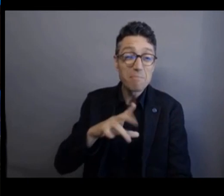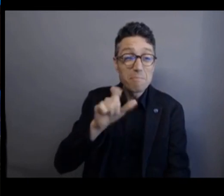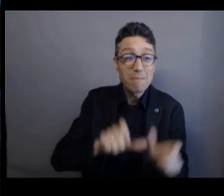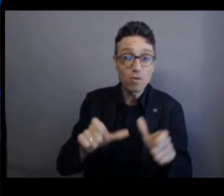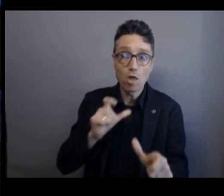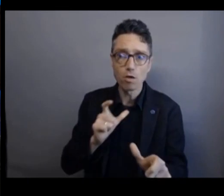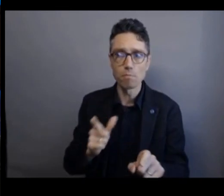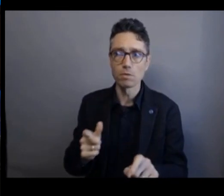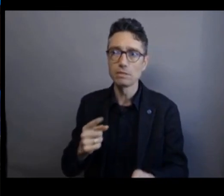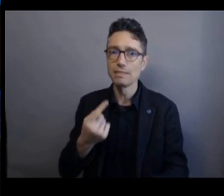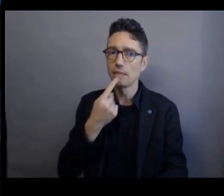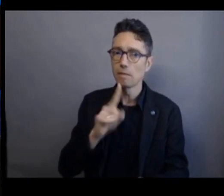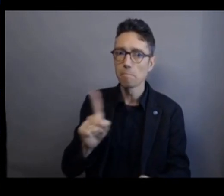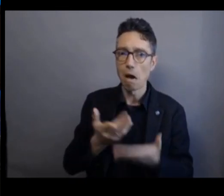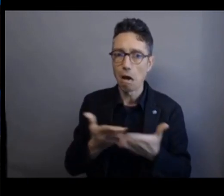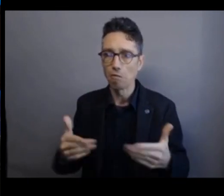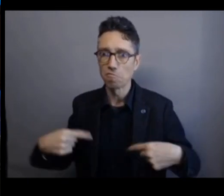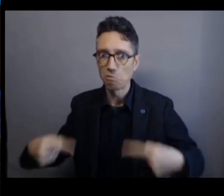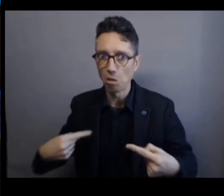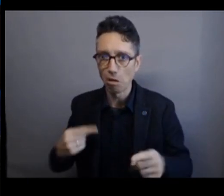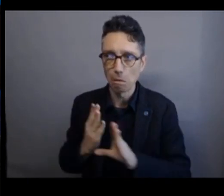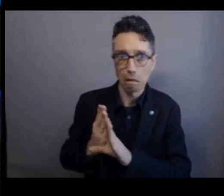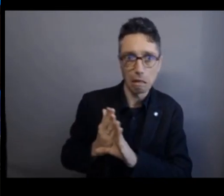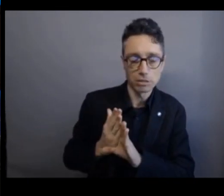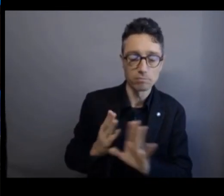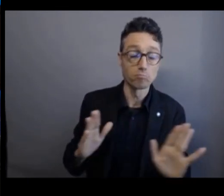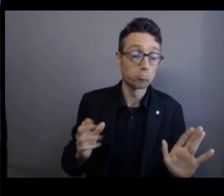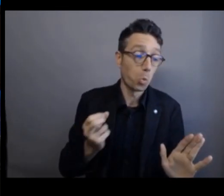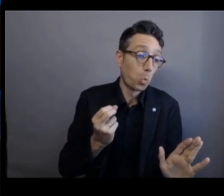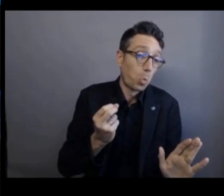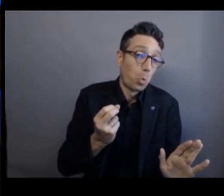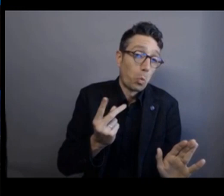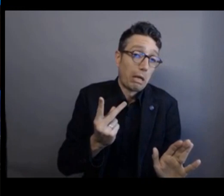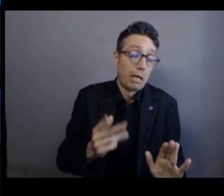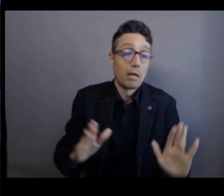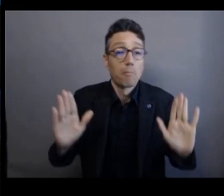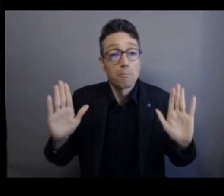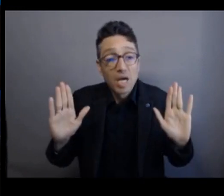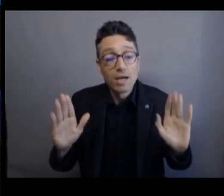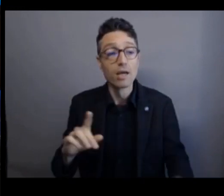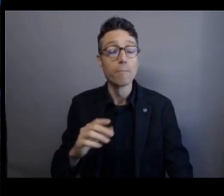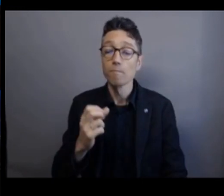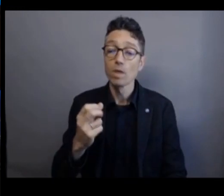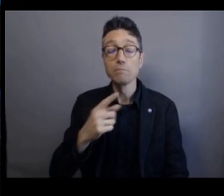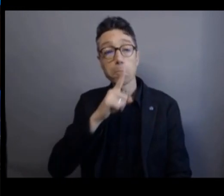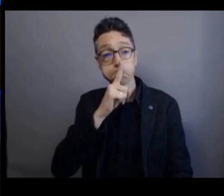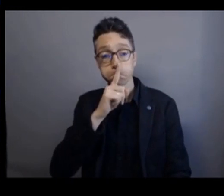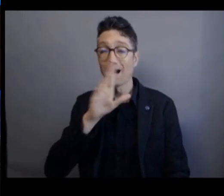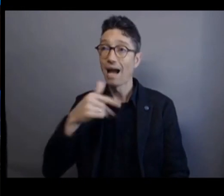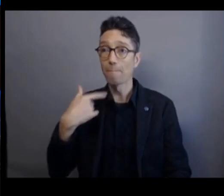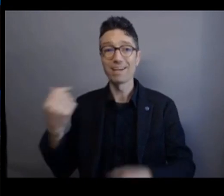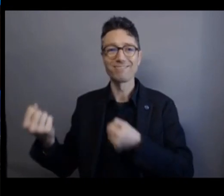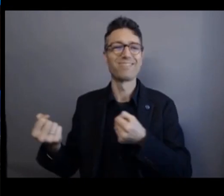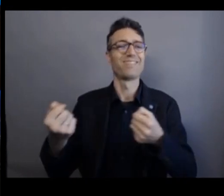dire comment ils ont la certitude que lorsque le chauffeur va arriver, il va être capable de les prendre en charge. Et c'est pour ça que la vidéo, et on parlait de